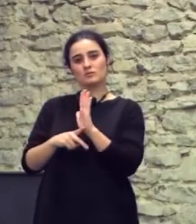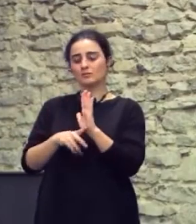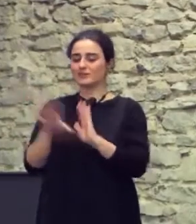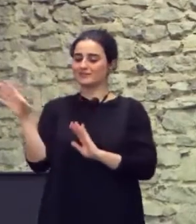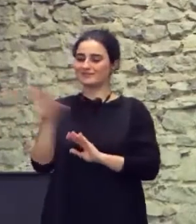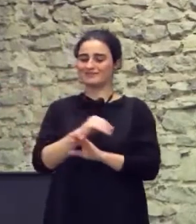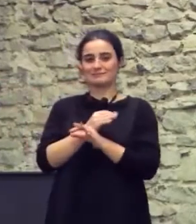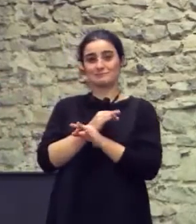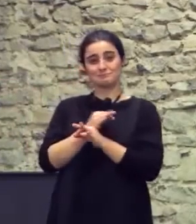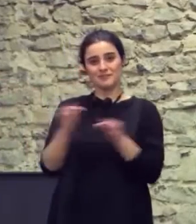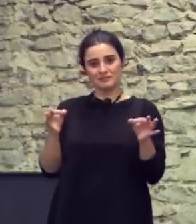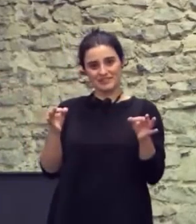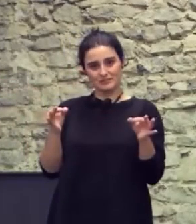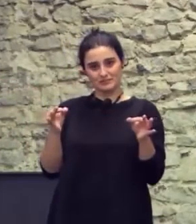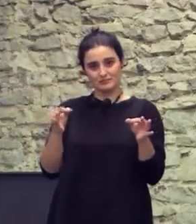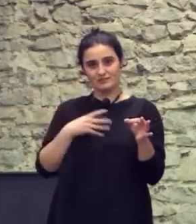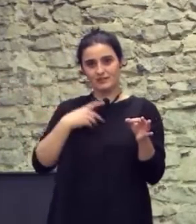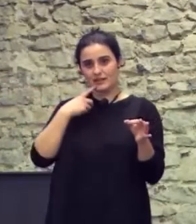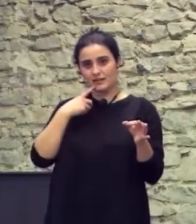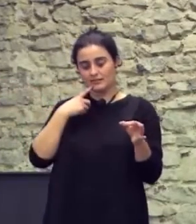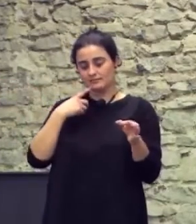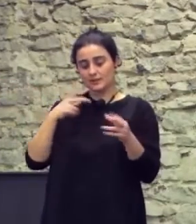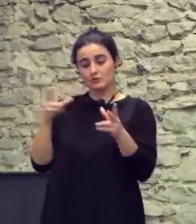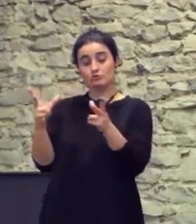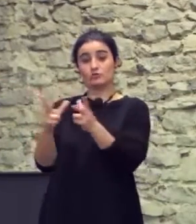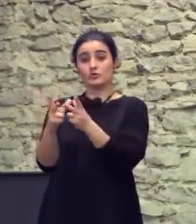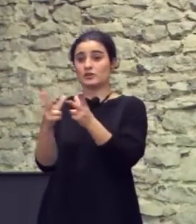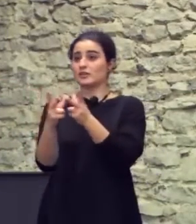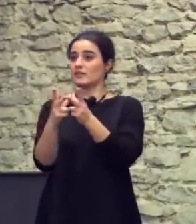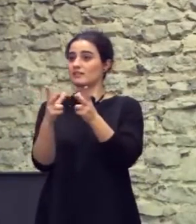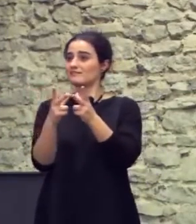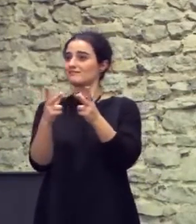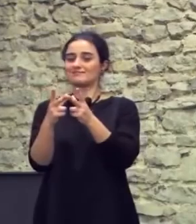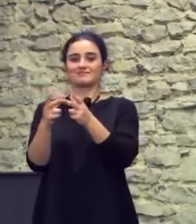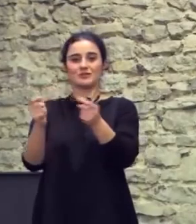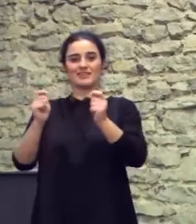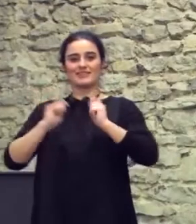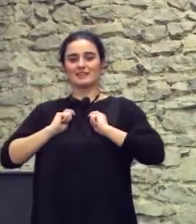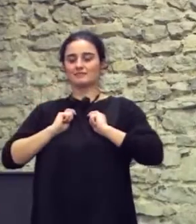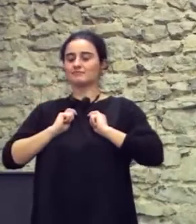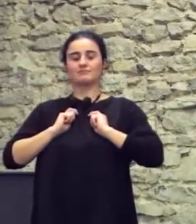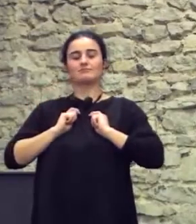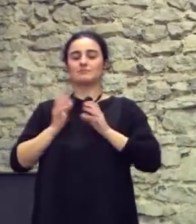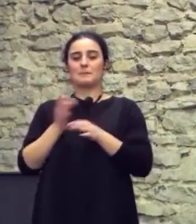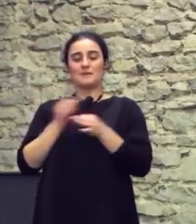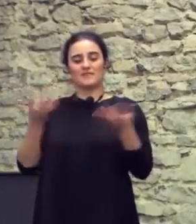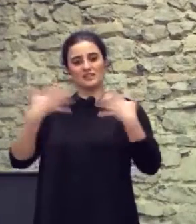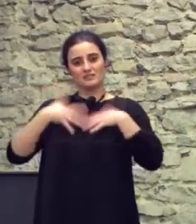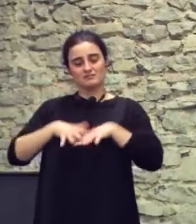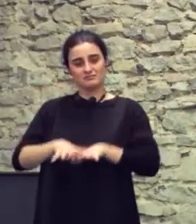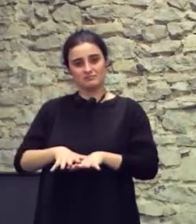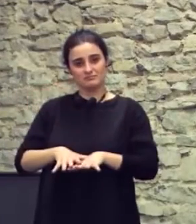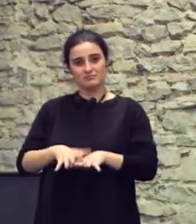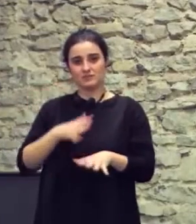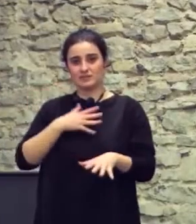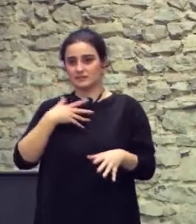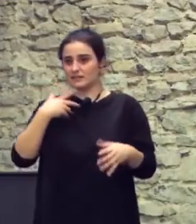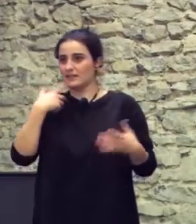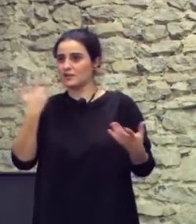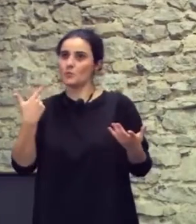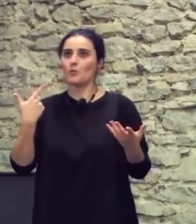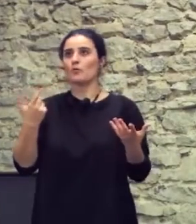sujetuak. Beraiek reproduzitzen dute gizarteak ematen duena era perfektuan. Oso patriarkatuaren seme eta